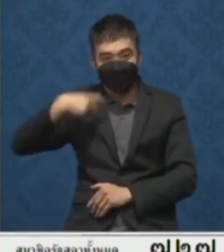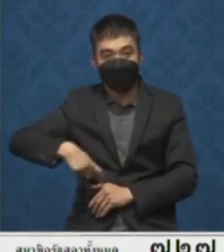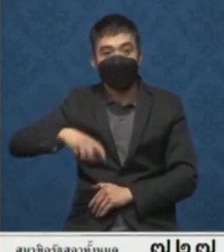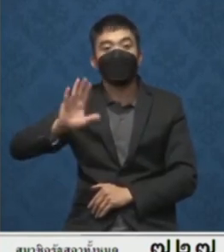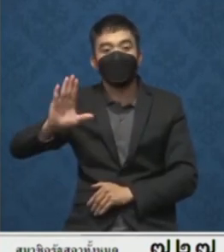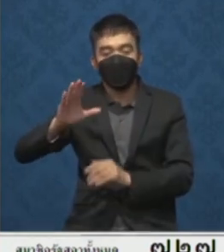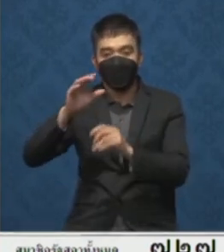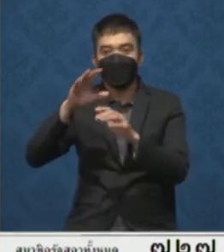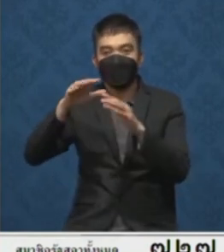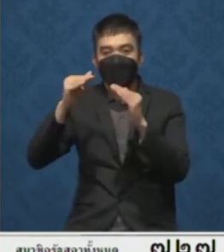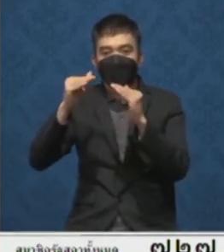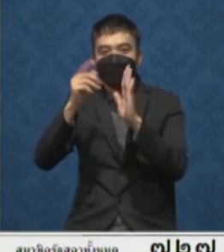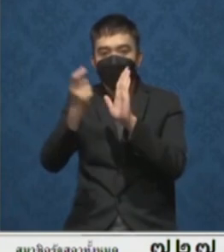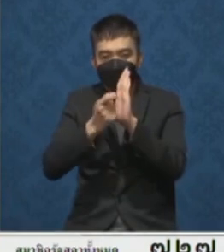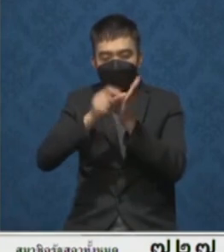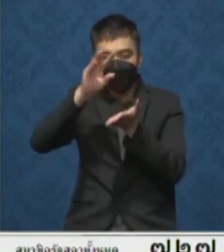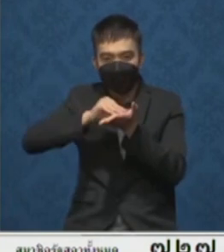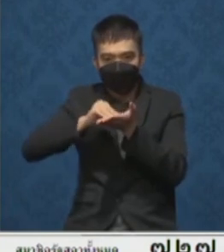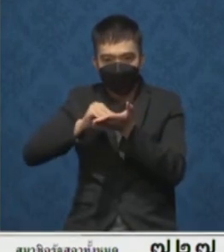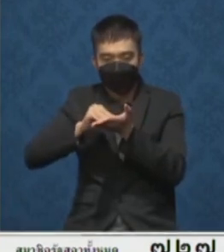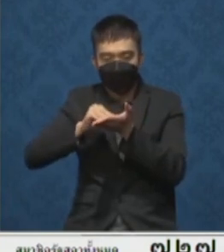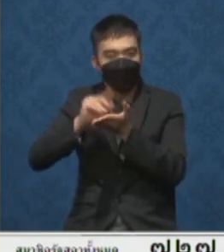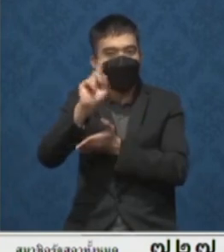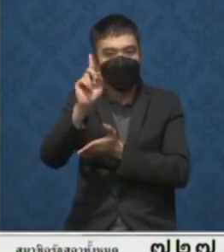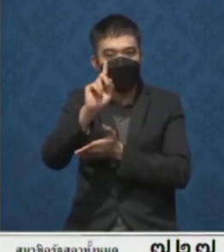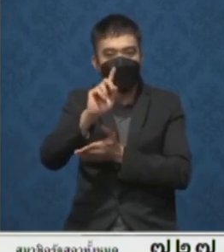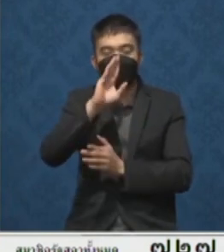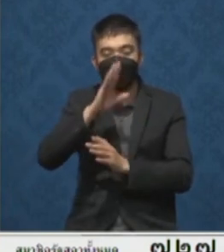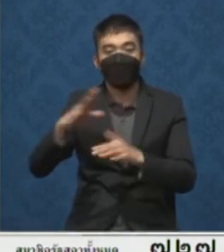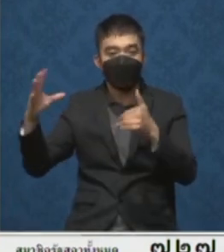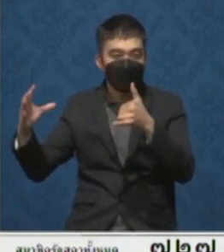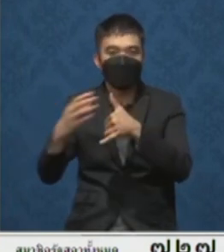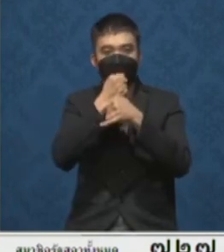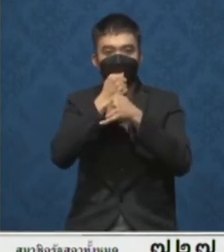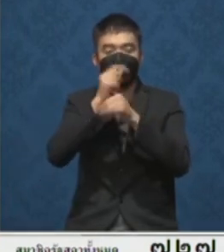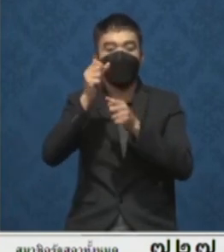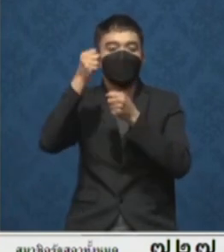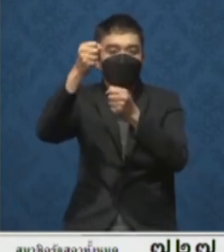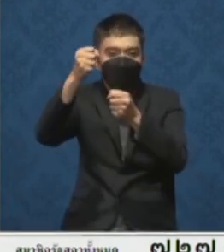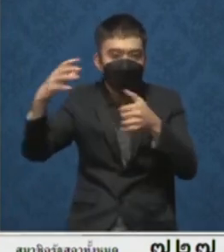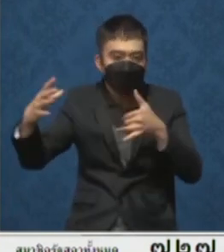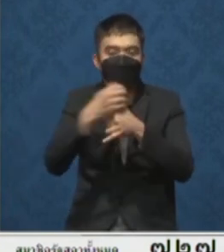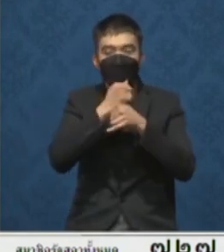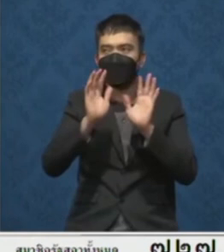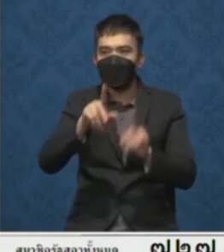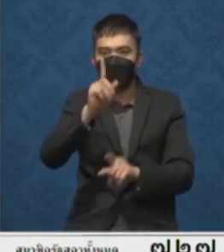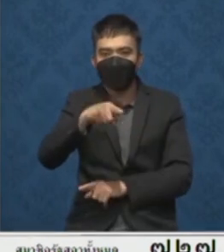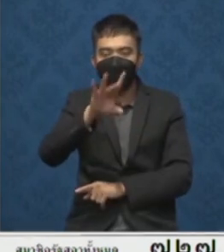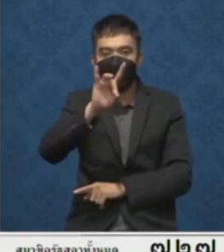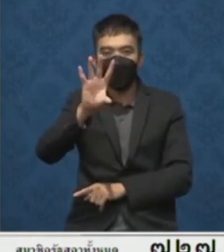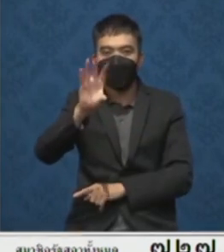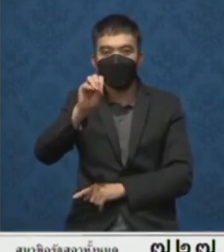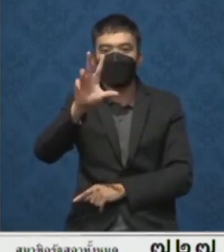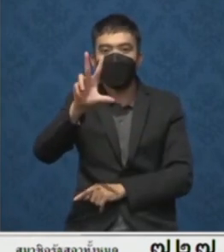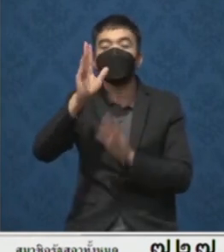งหาคม2565นี้มีผู้ถูกดำเนินคดีทางการเมืองรวมทั้งสิ้น 1,853 ค